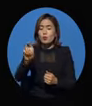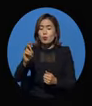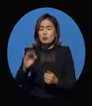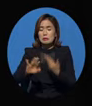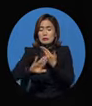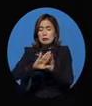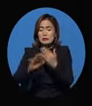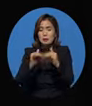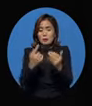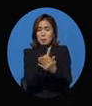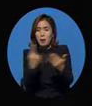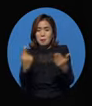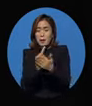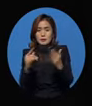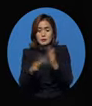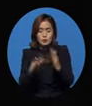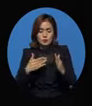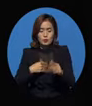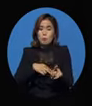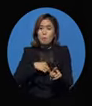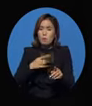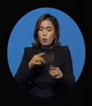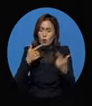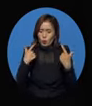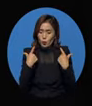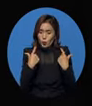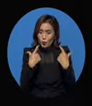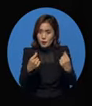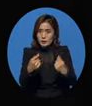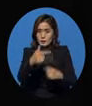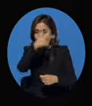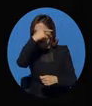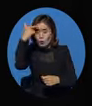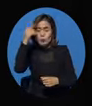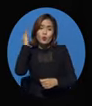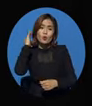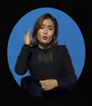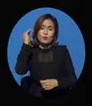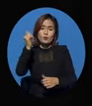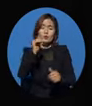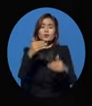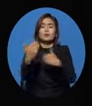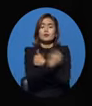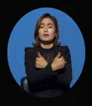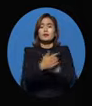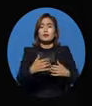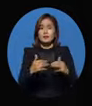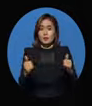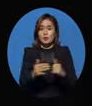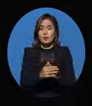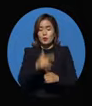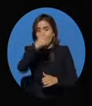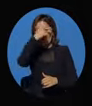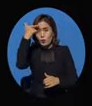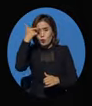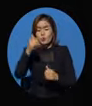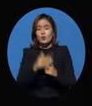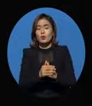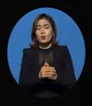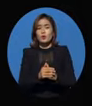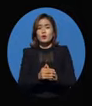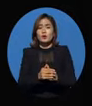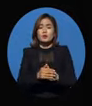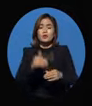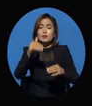운동을 할 때에 일본 등에서는 노무현 후보를 수행하면서 노무현 후보를 지켰던 사람입니다 몸이야 선대 본부에서 뛰었고 요